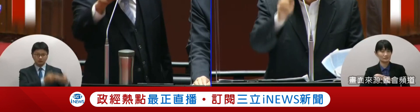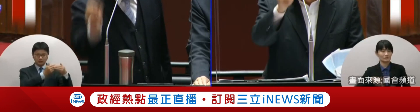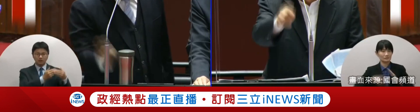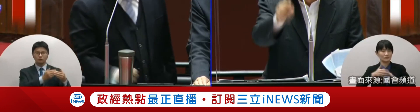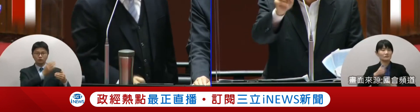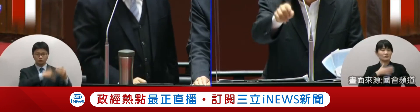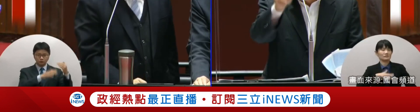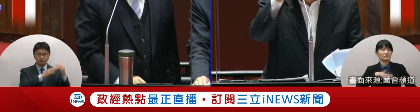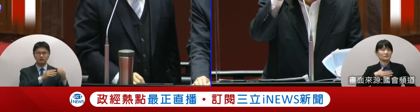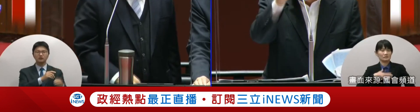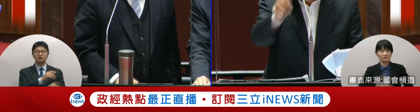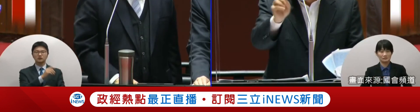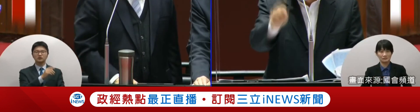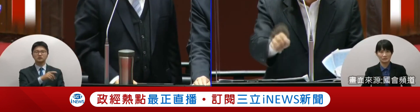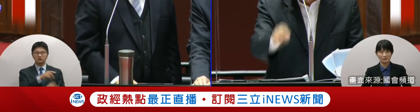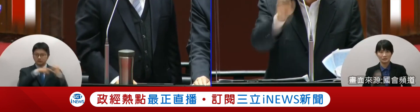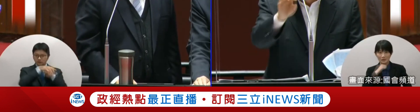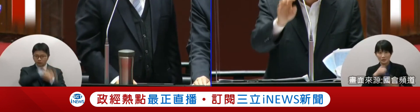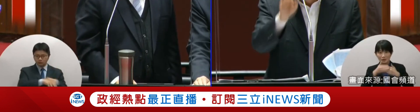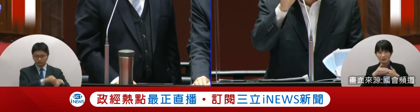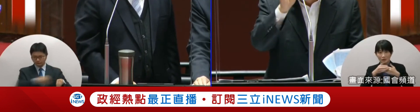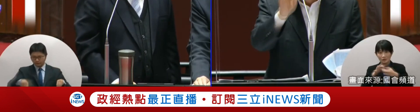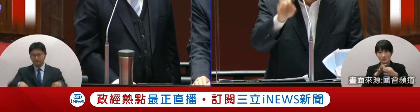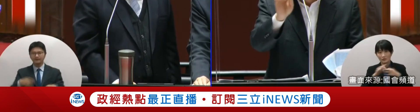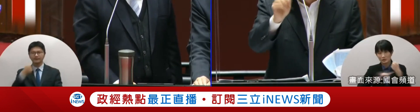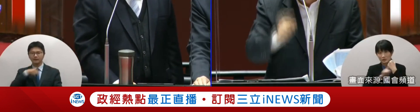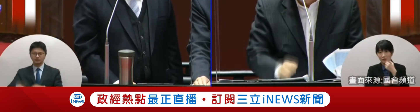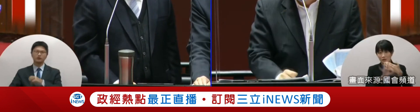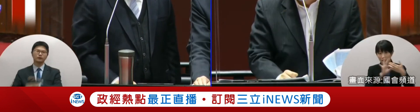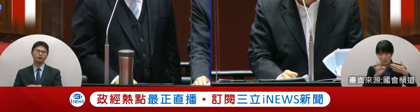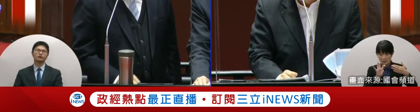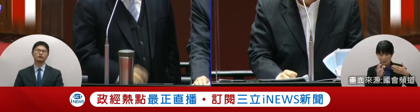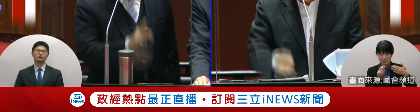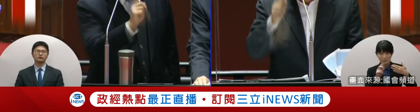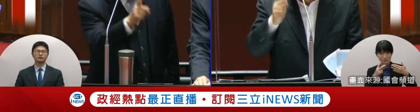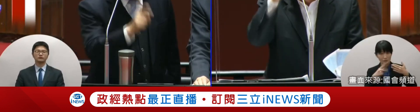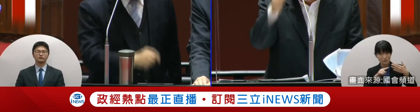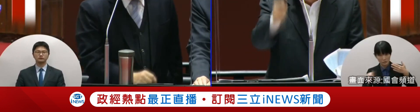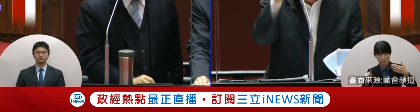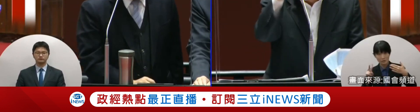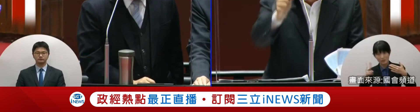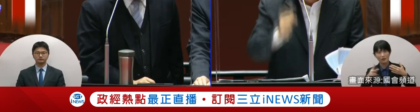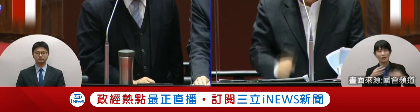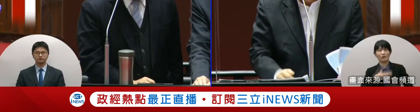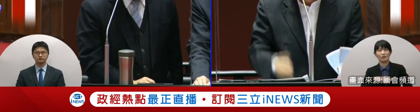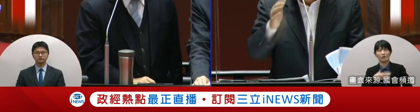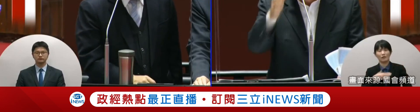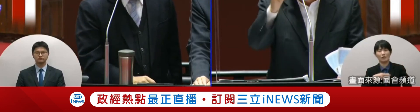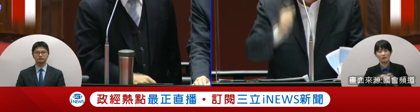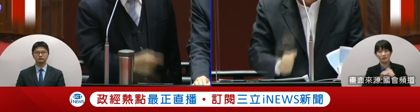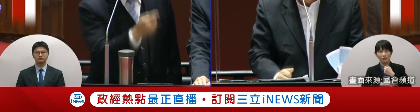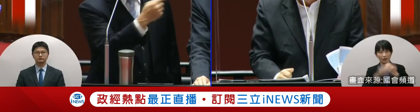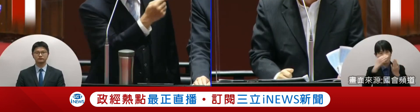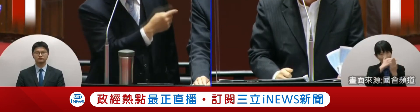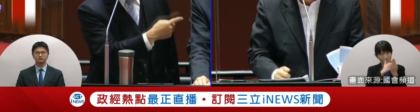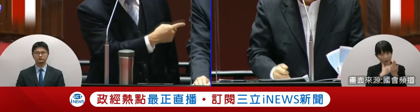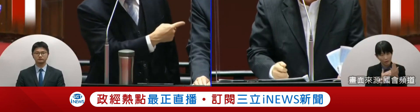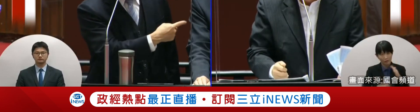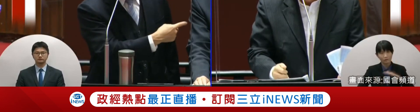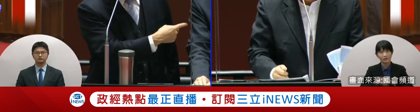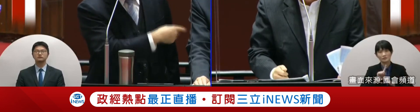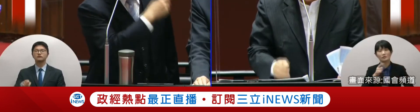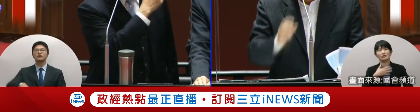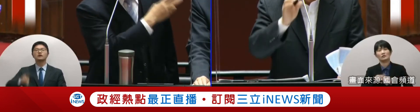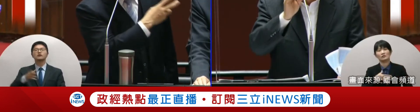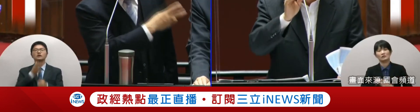长，这个就是两岸人民关系条例第40条、第42条嘛，我都那么清楚跟你讲哪一个法条违反哪一个法条。 你一开